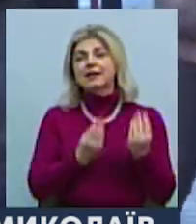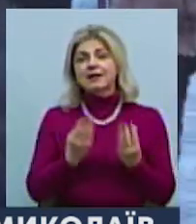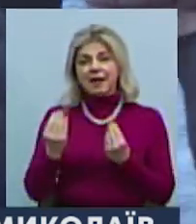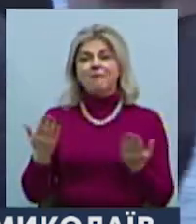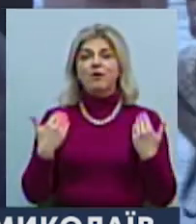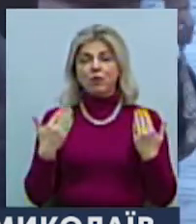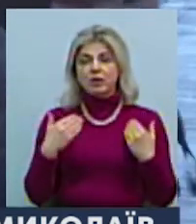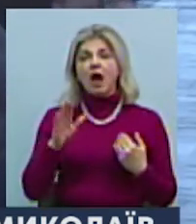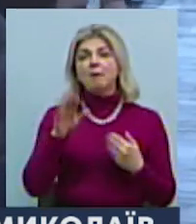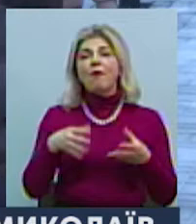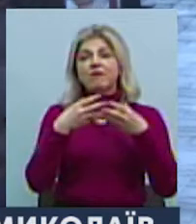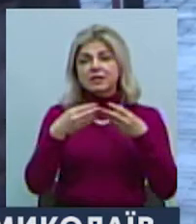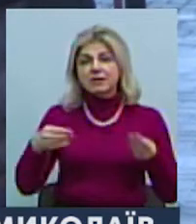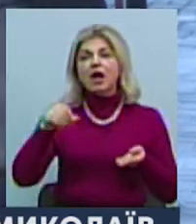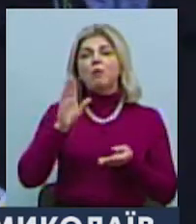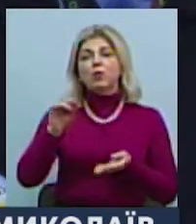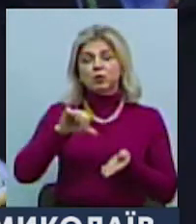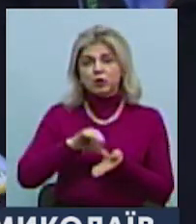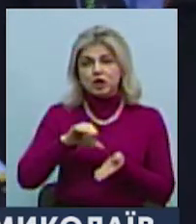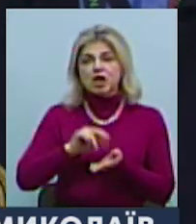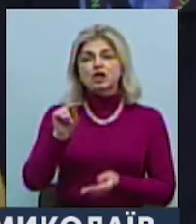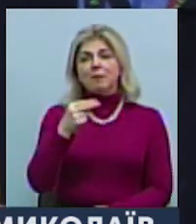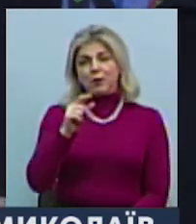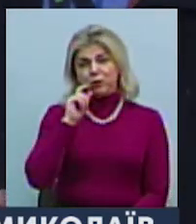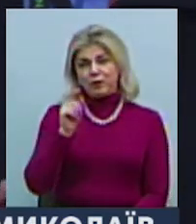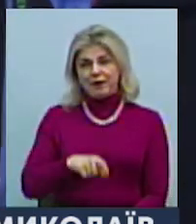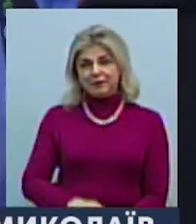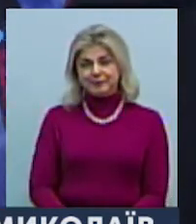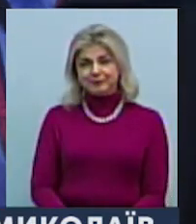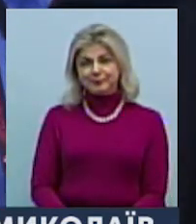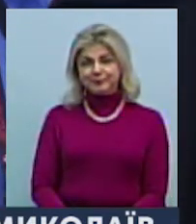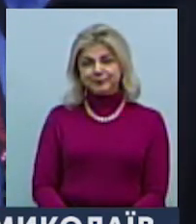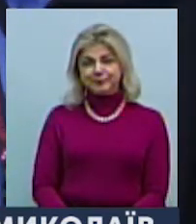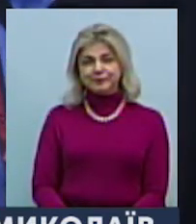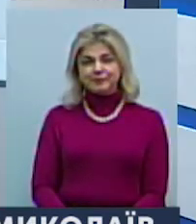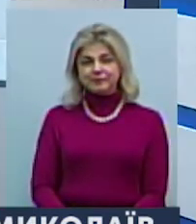кікбоксери виступатимуть на чемпіонаті України. Володимир Степанов, Ігор Чорний, телевізійні